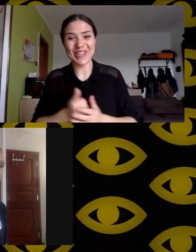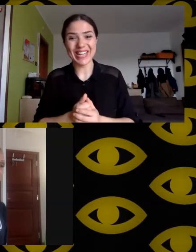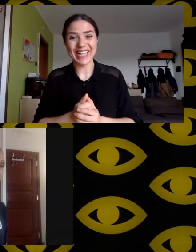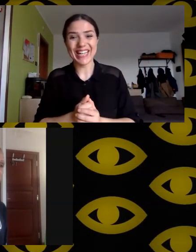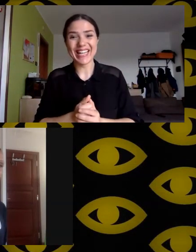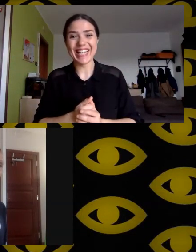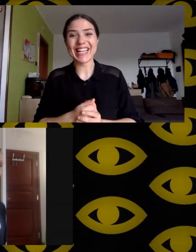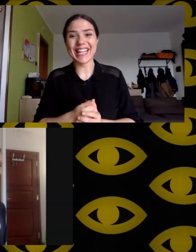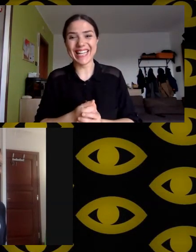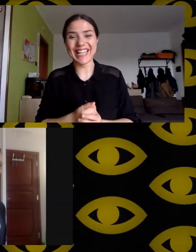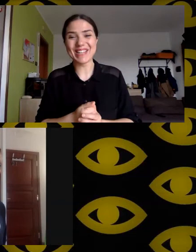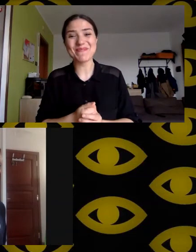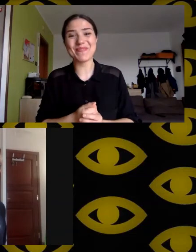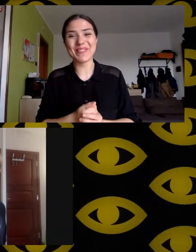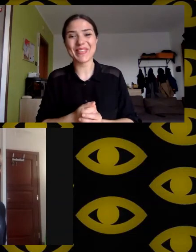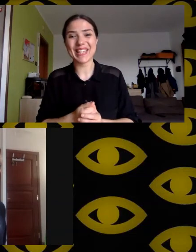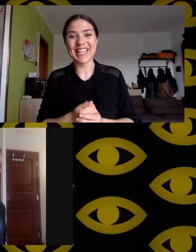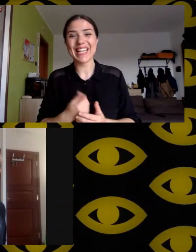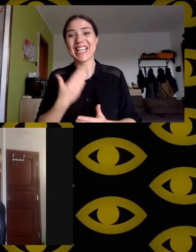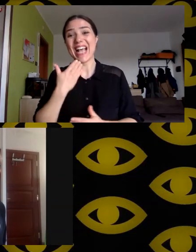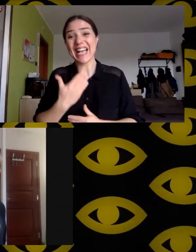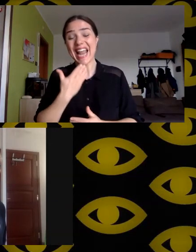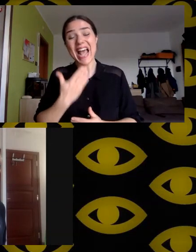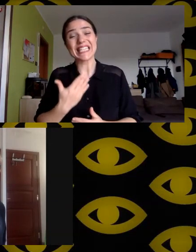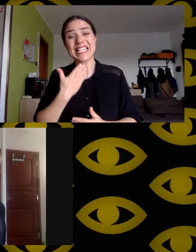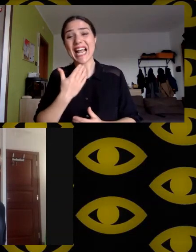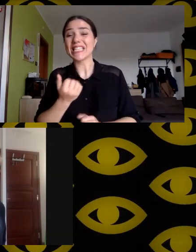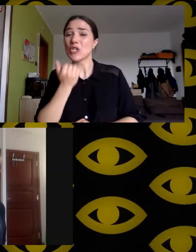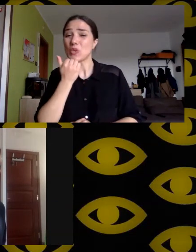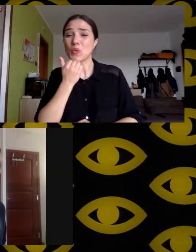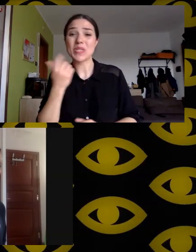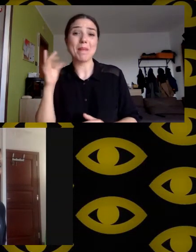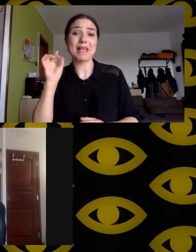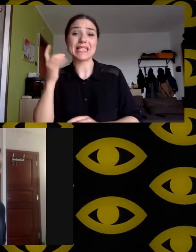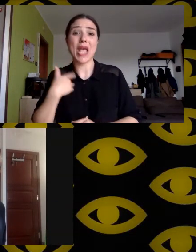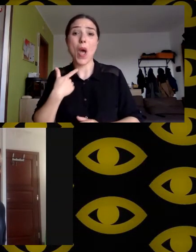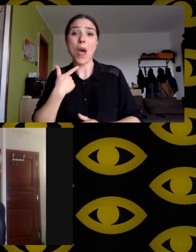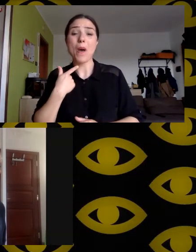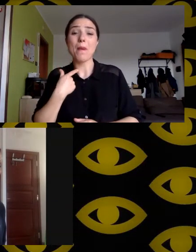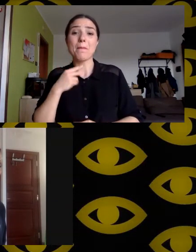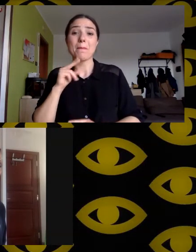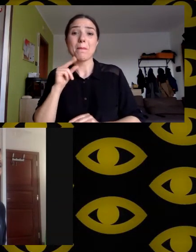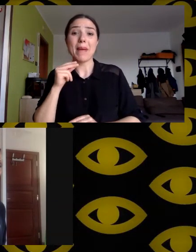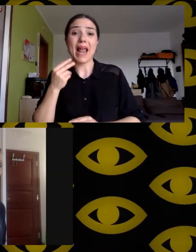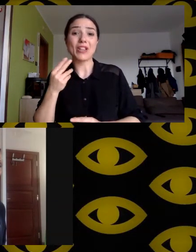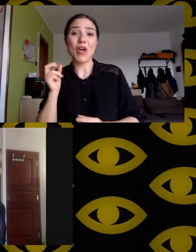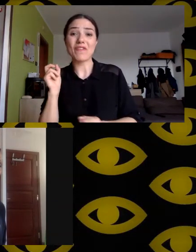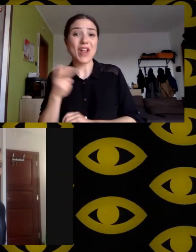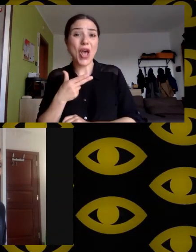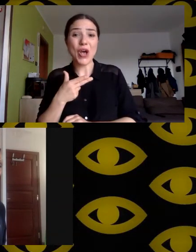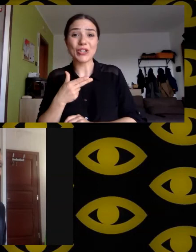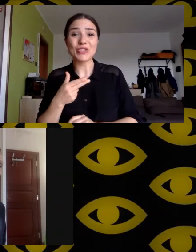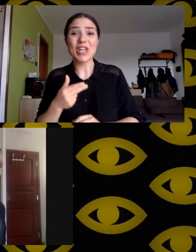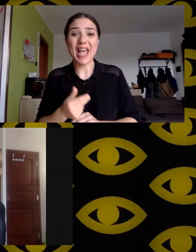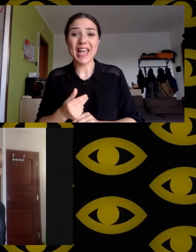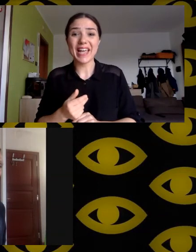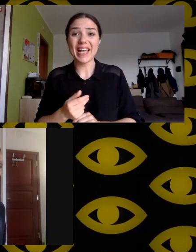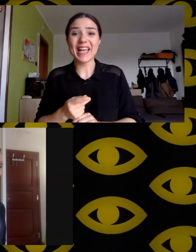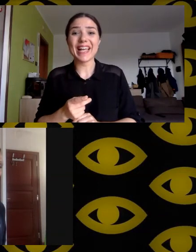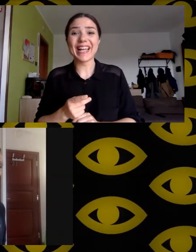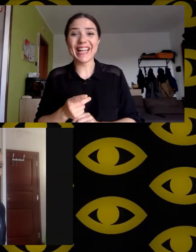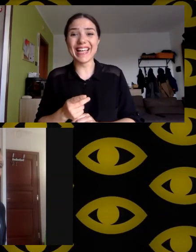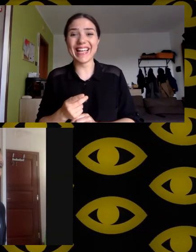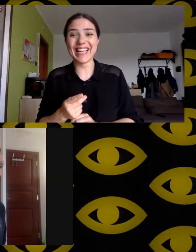Monica, grazie, grazie di cuore. Scusami se ho parlato, c'era mio marito che mi sgridava più volte, mi diceva ma dagli il tempo, fai